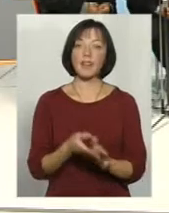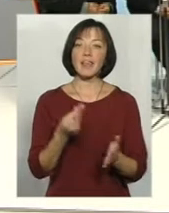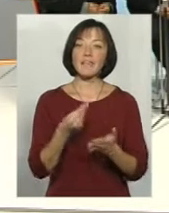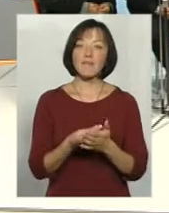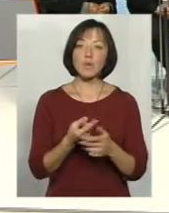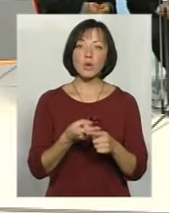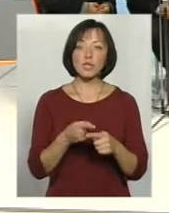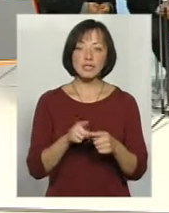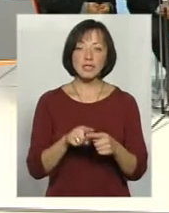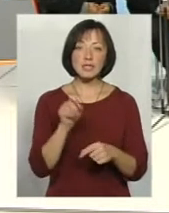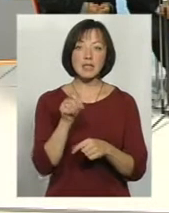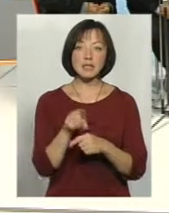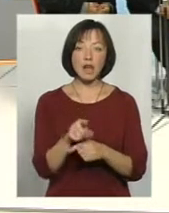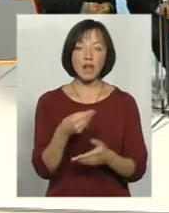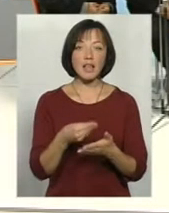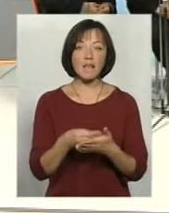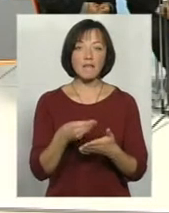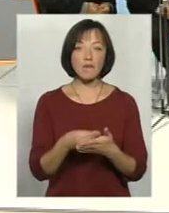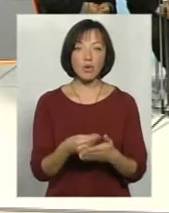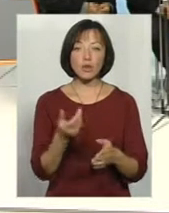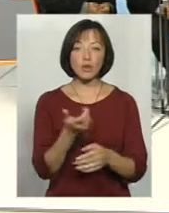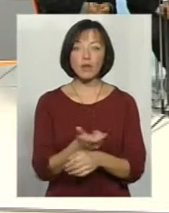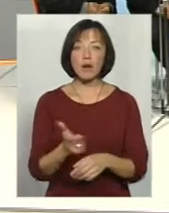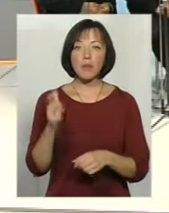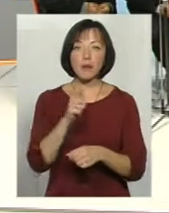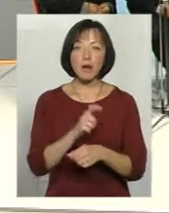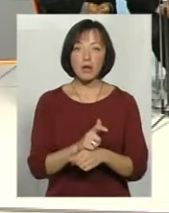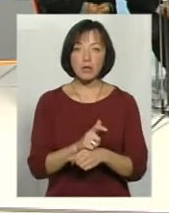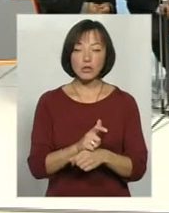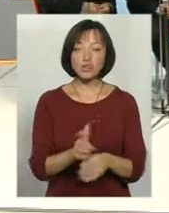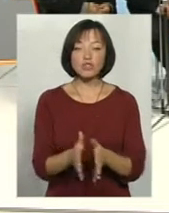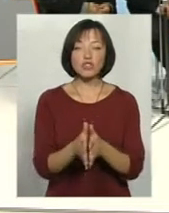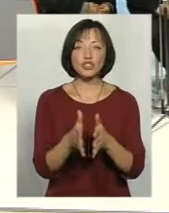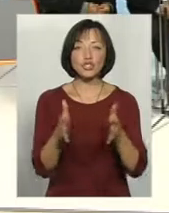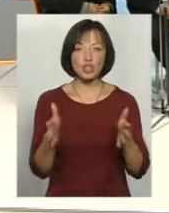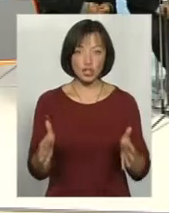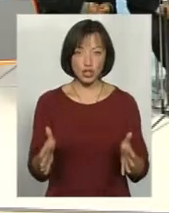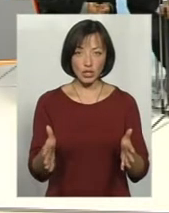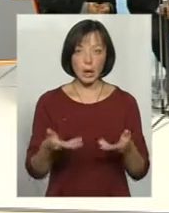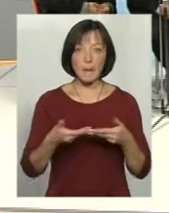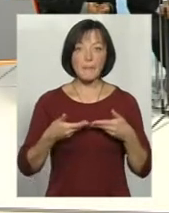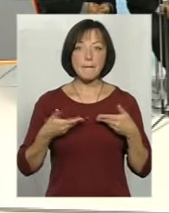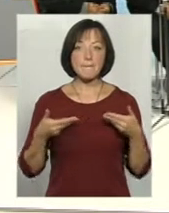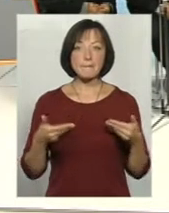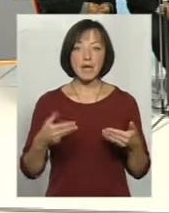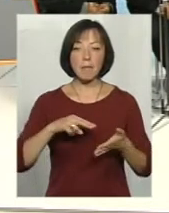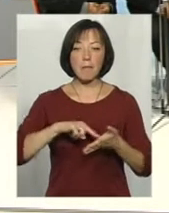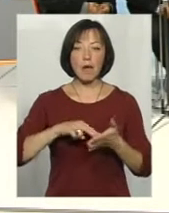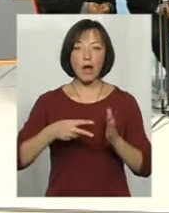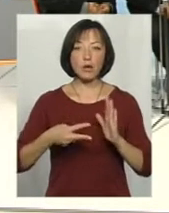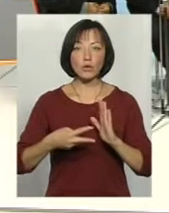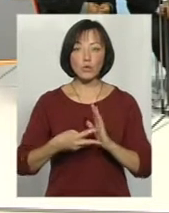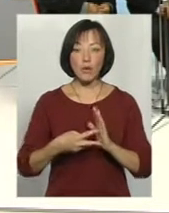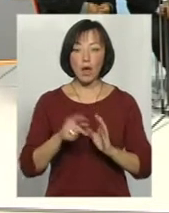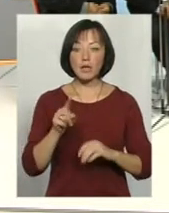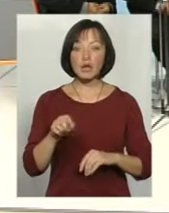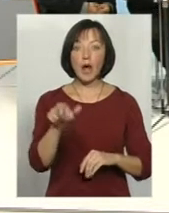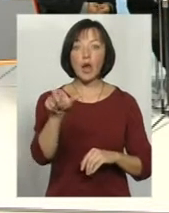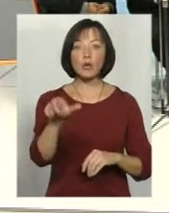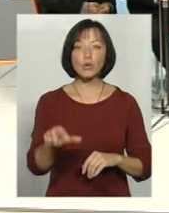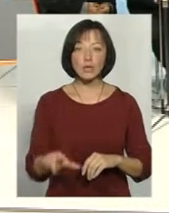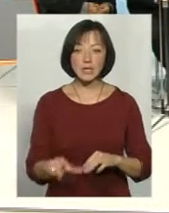Функції і завдання фонду набагато, в тому числі, набагато ширші. Ми плануємо, та людина,